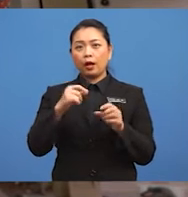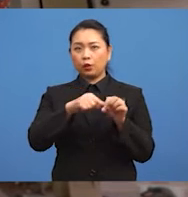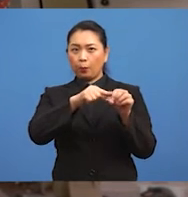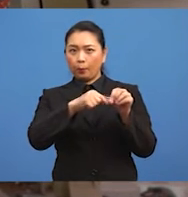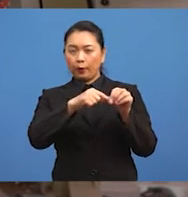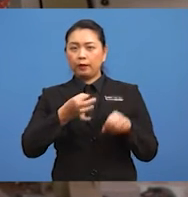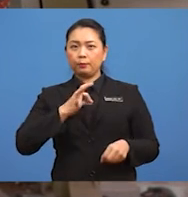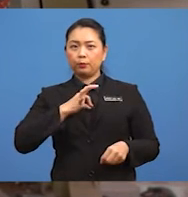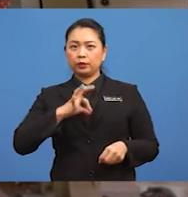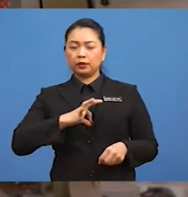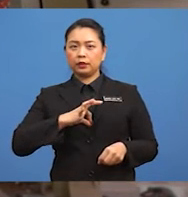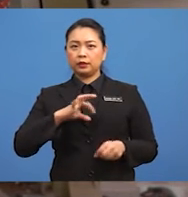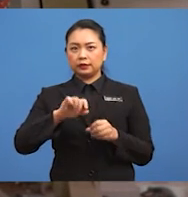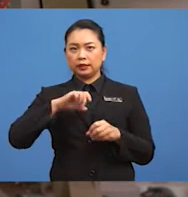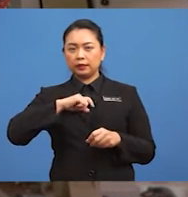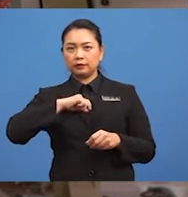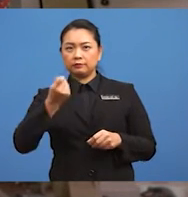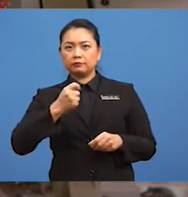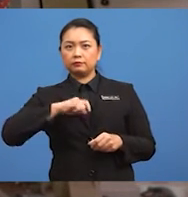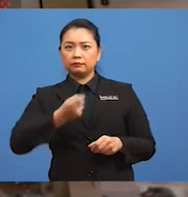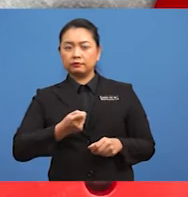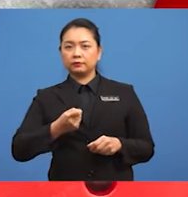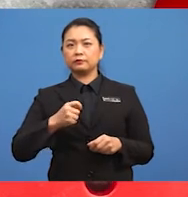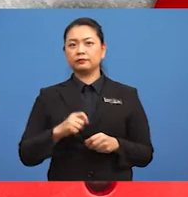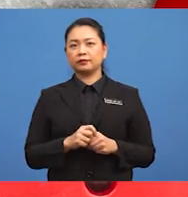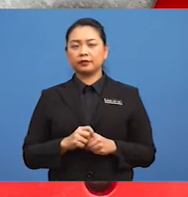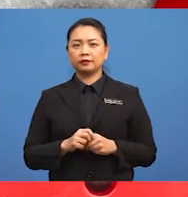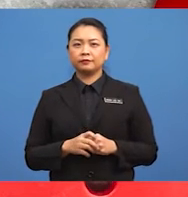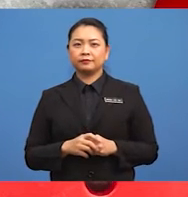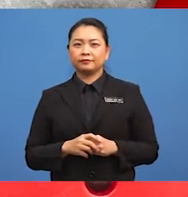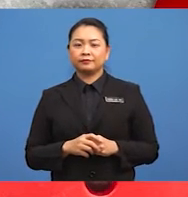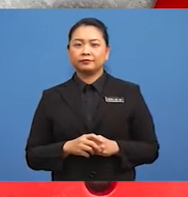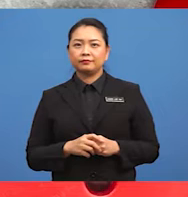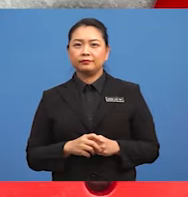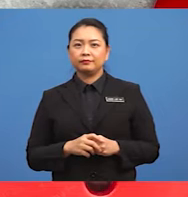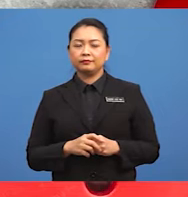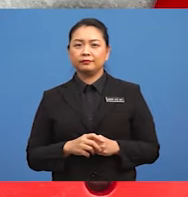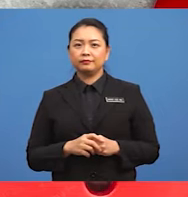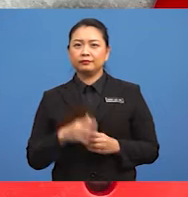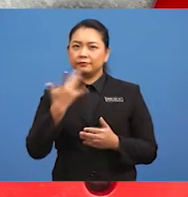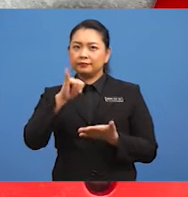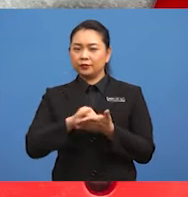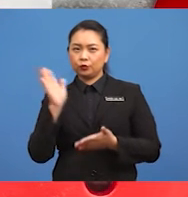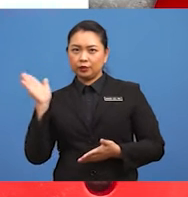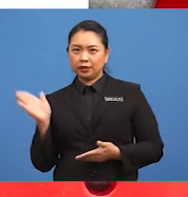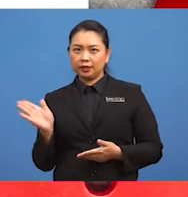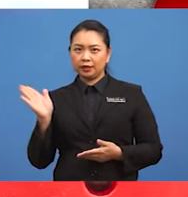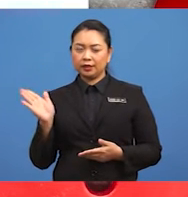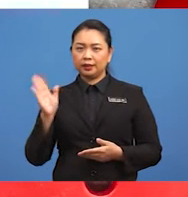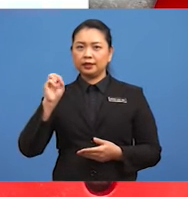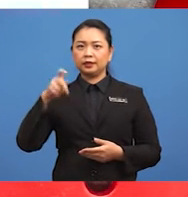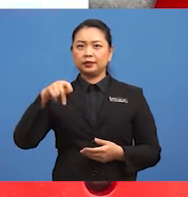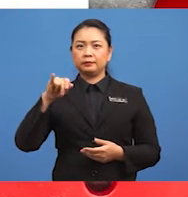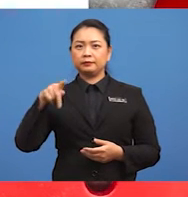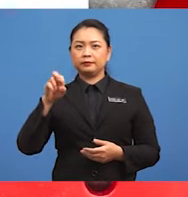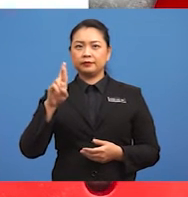dan menanggalkan jelujur serta menanggalkan butang. Selain itu, snipper yang